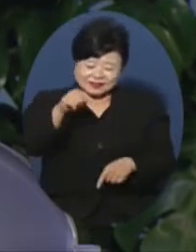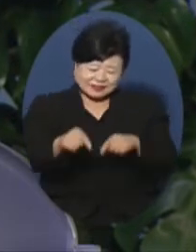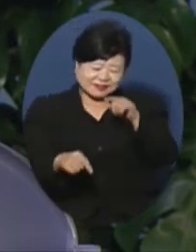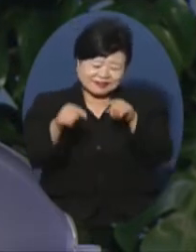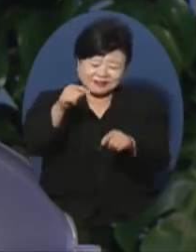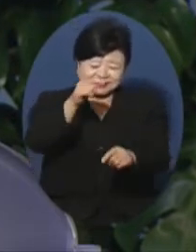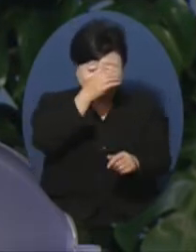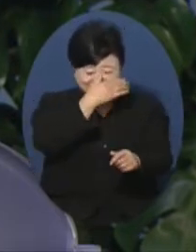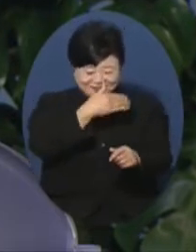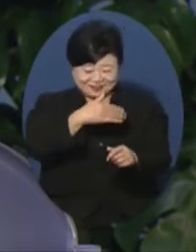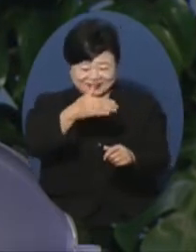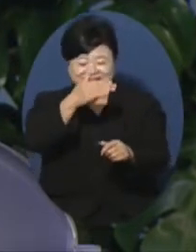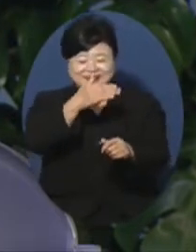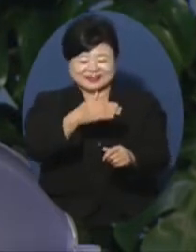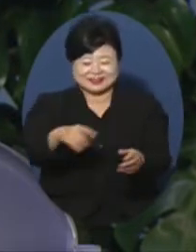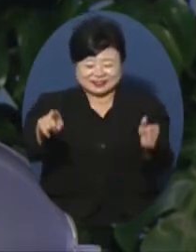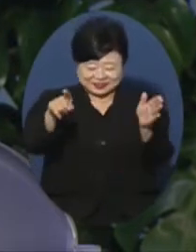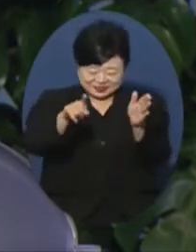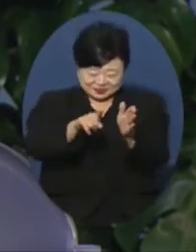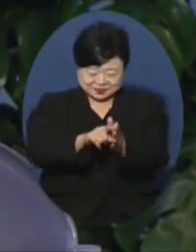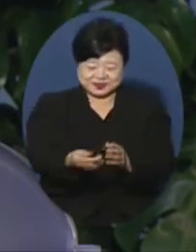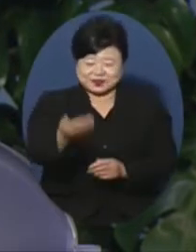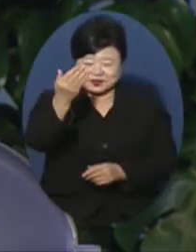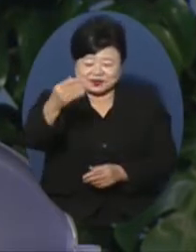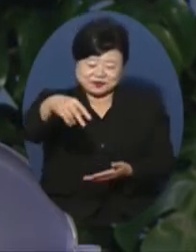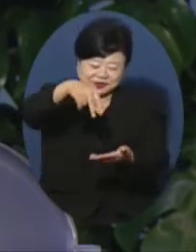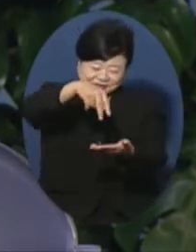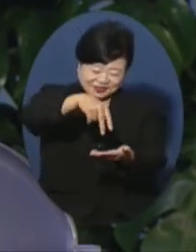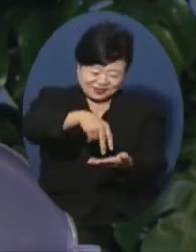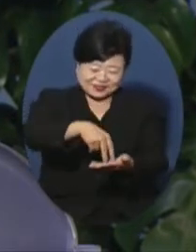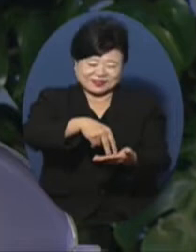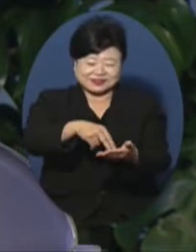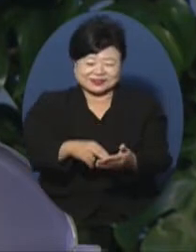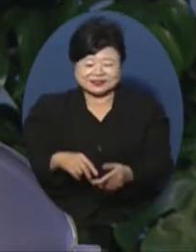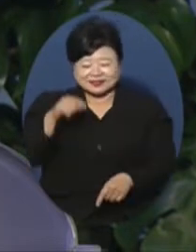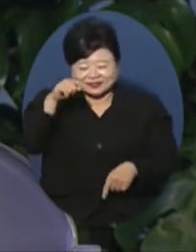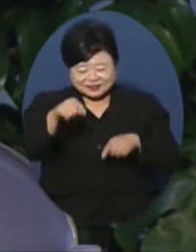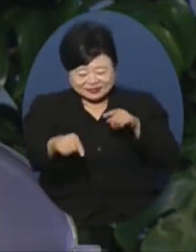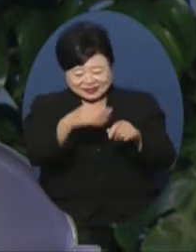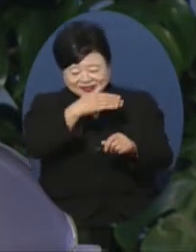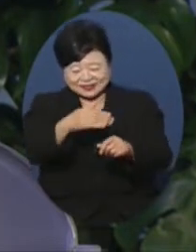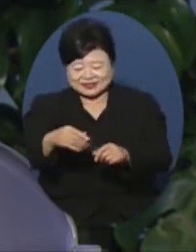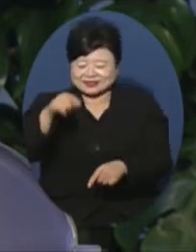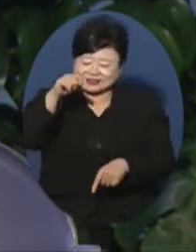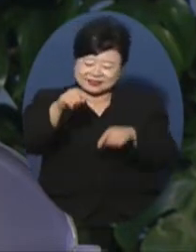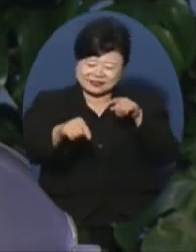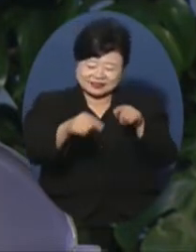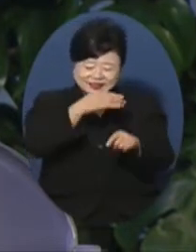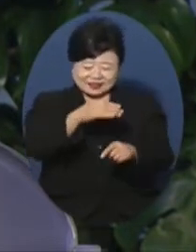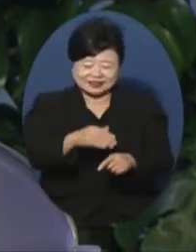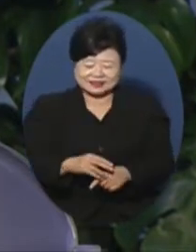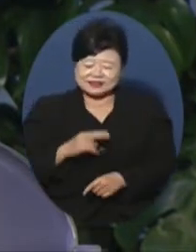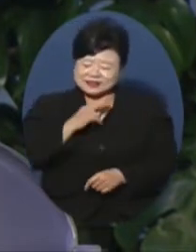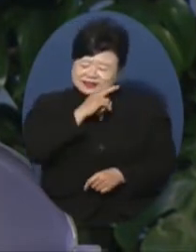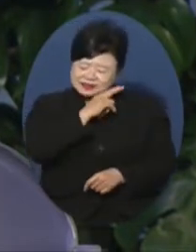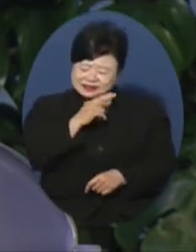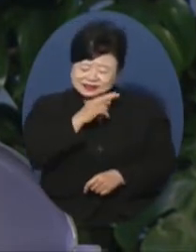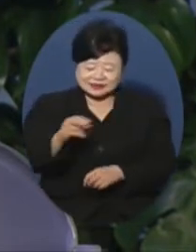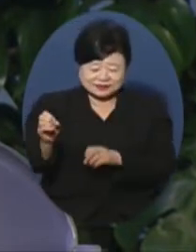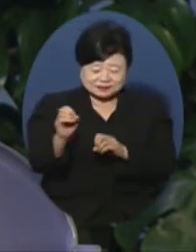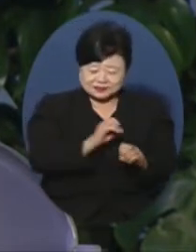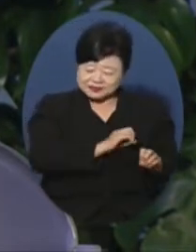이루리. 오로하세 믿음 위에 서서 나가세